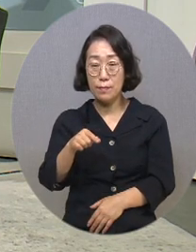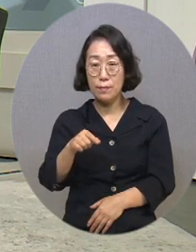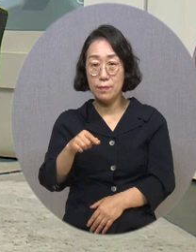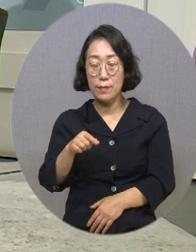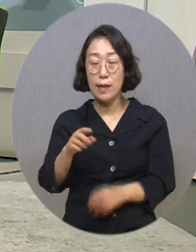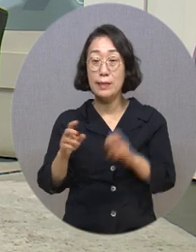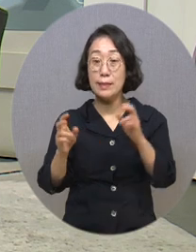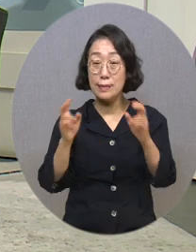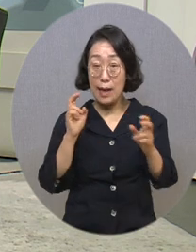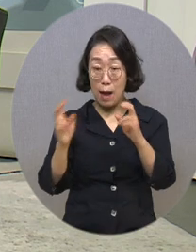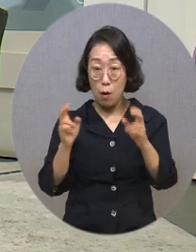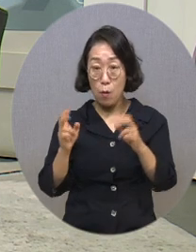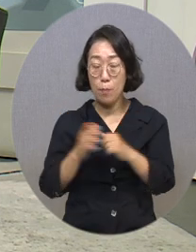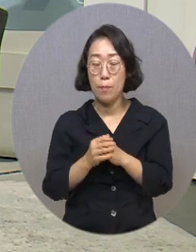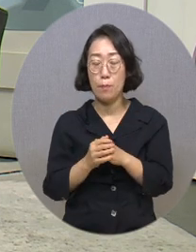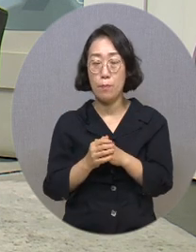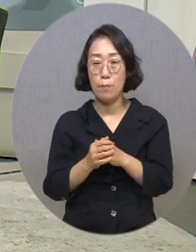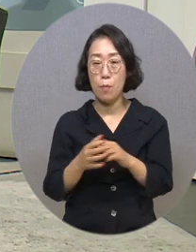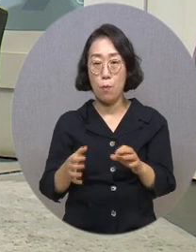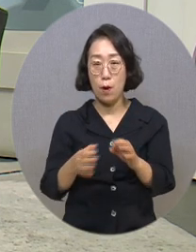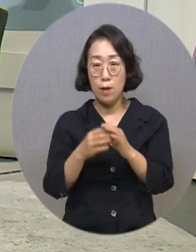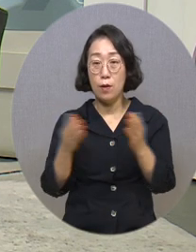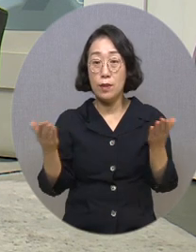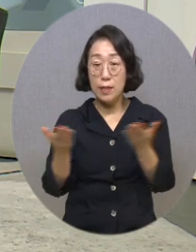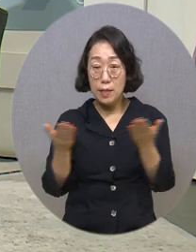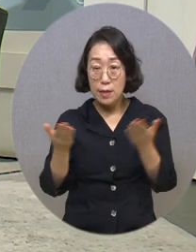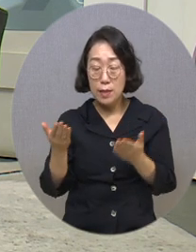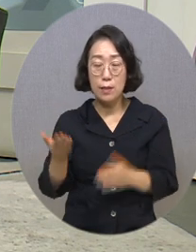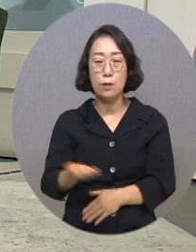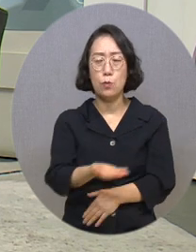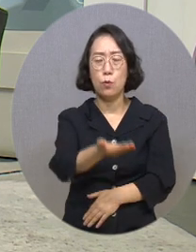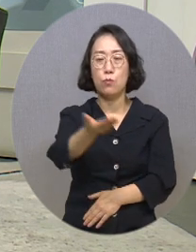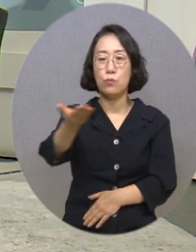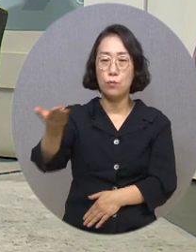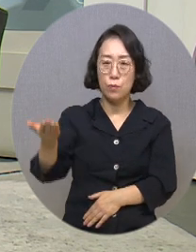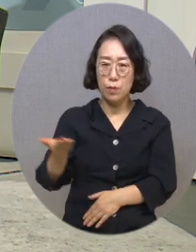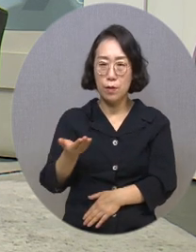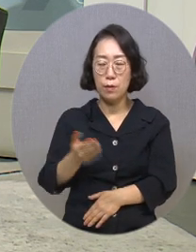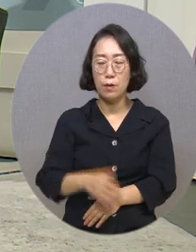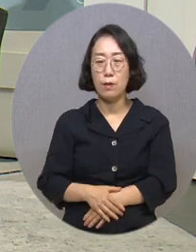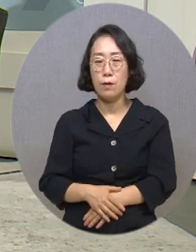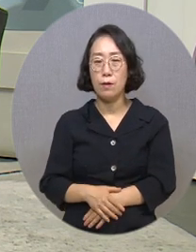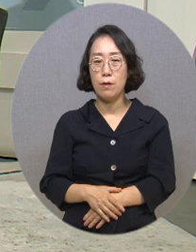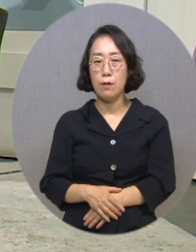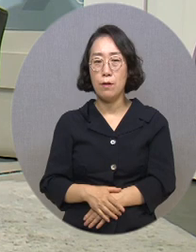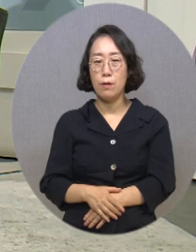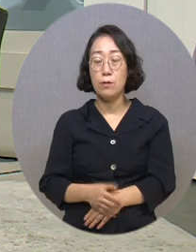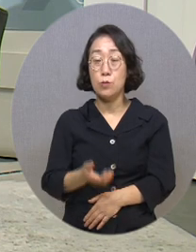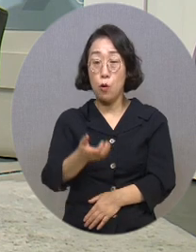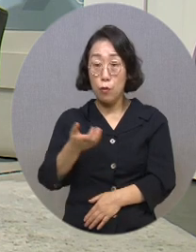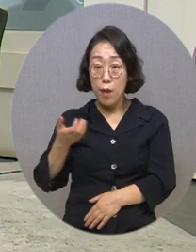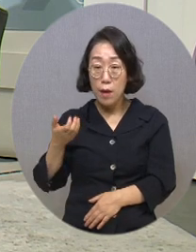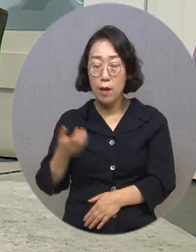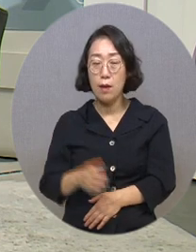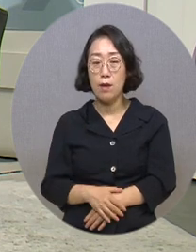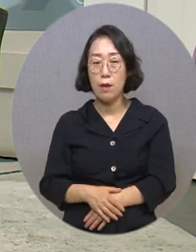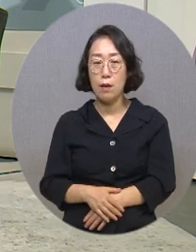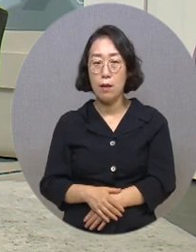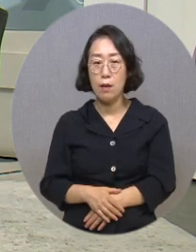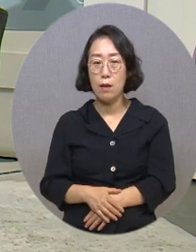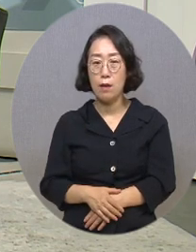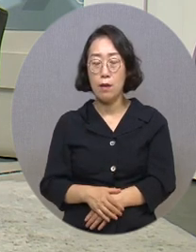것을 사업화시키는 네. 그분들에게 어떻게 하면 아주 그 전에 네.